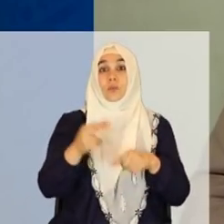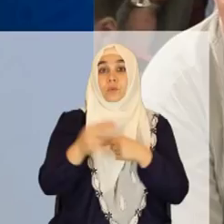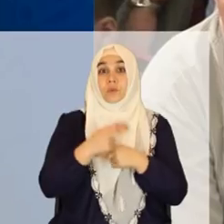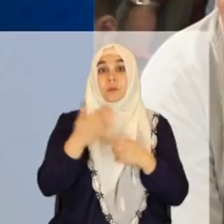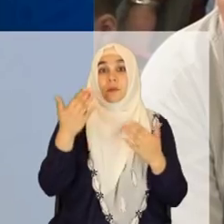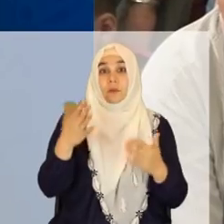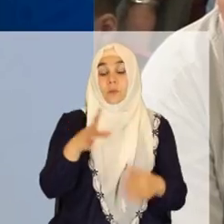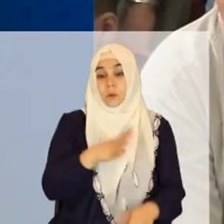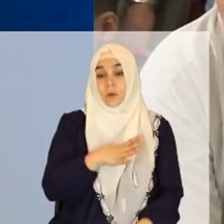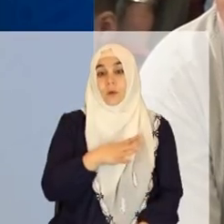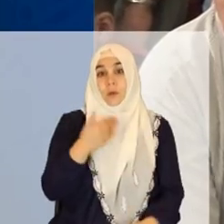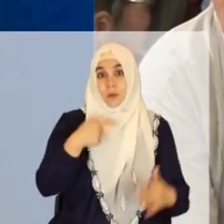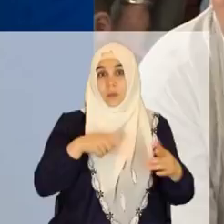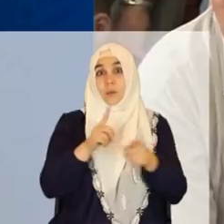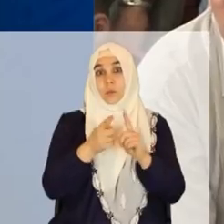o'sgan odam.